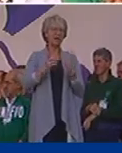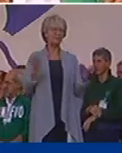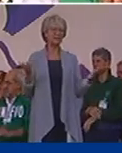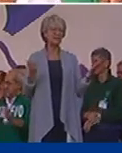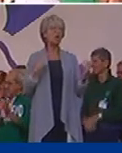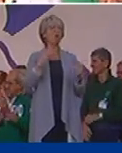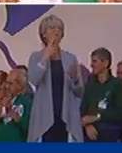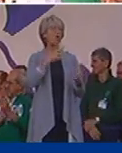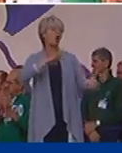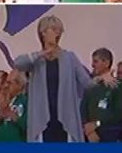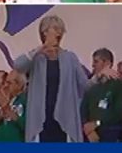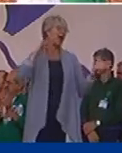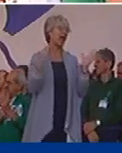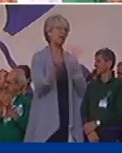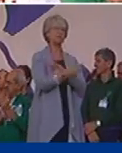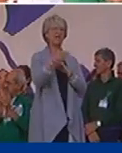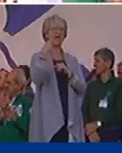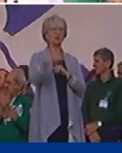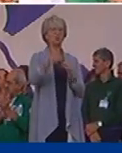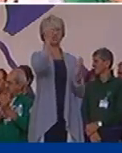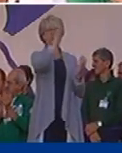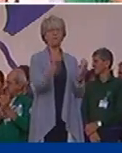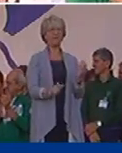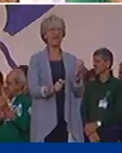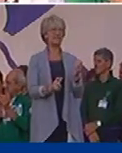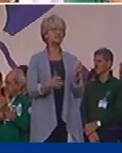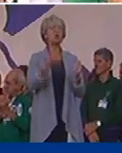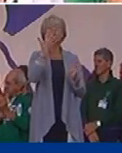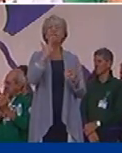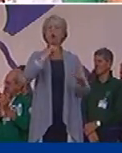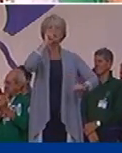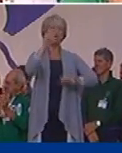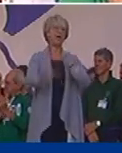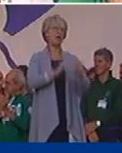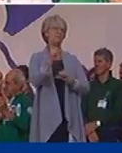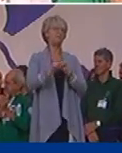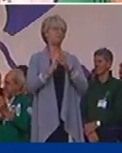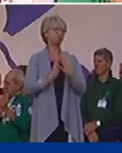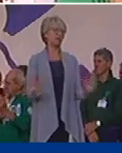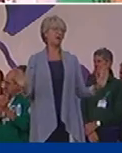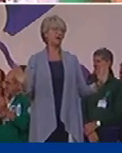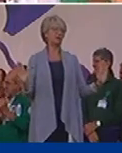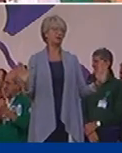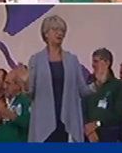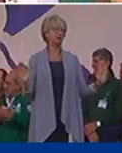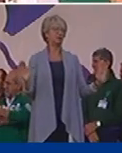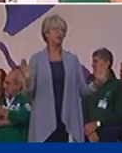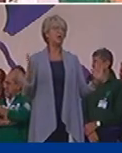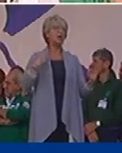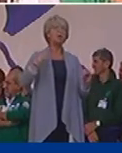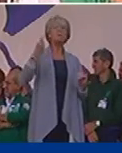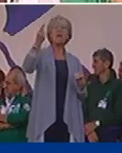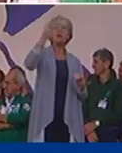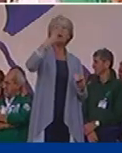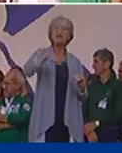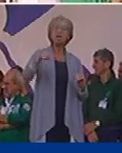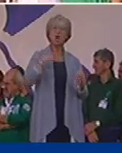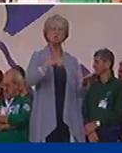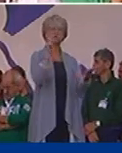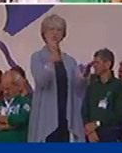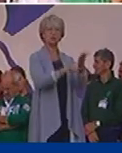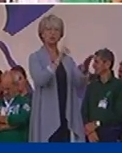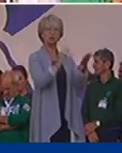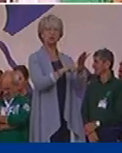Voglio cambiare questo paese, voglio cambiarlo, ma alle nostre condizioni,